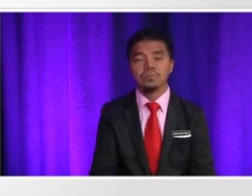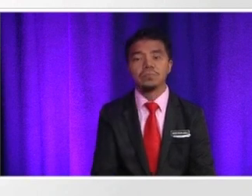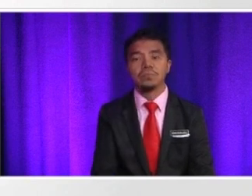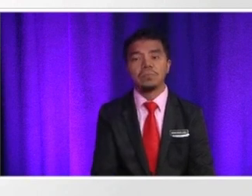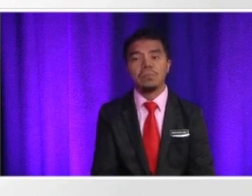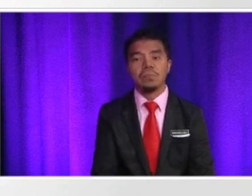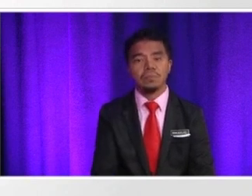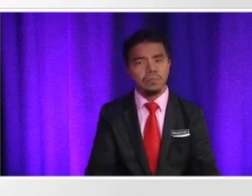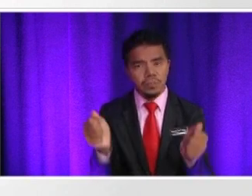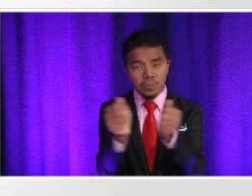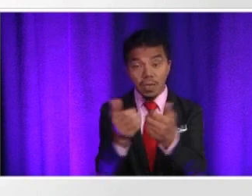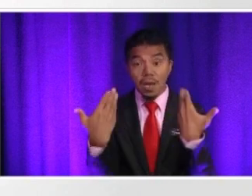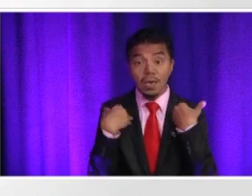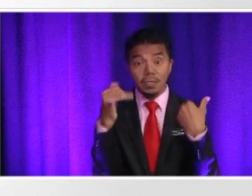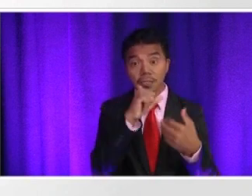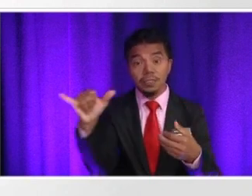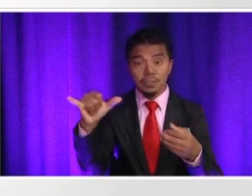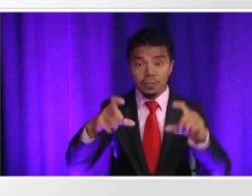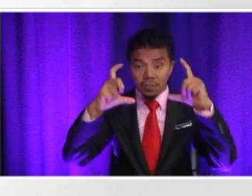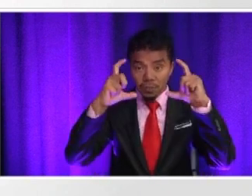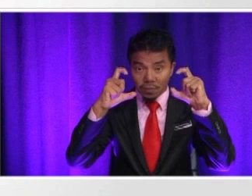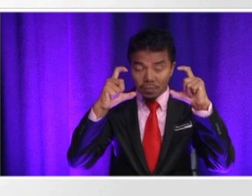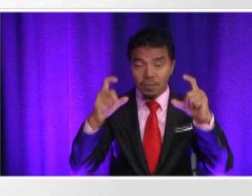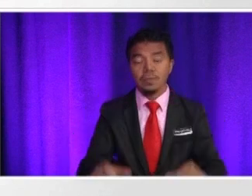secara langsung dengan kamera litar tertutup dan tempat tiket boleh